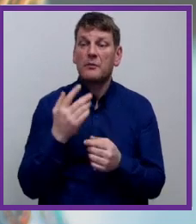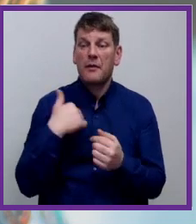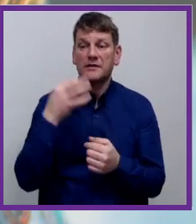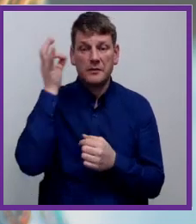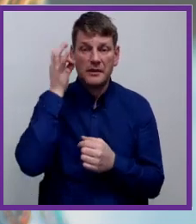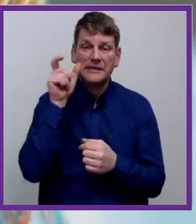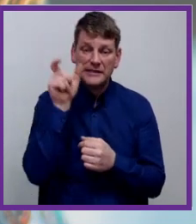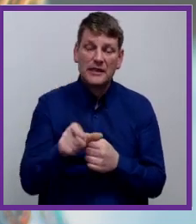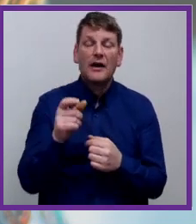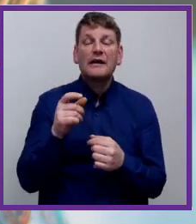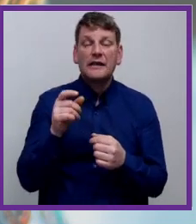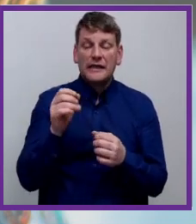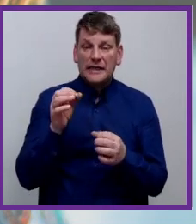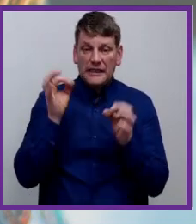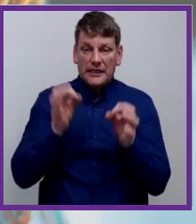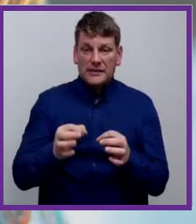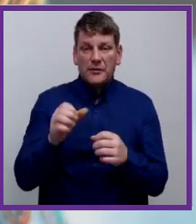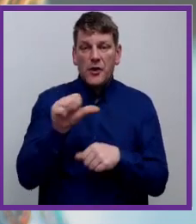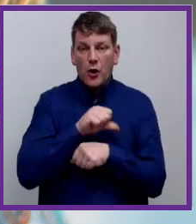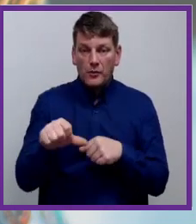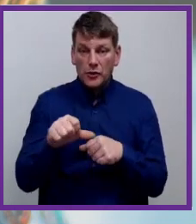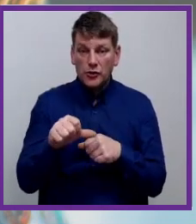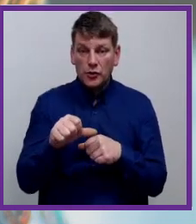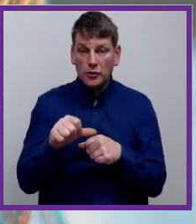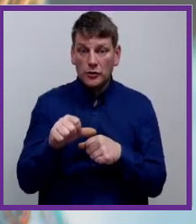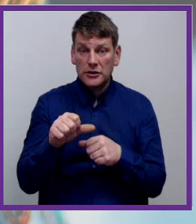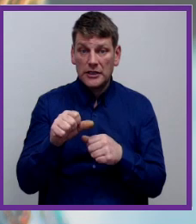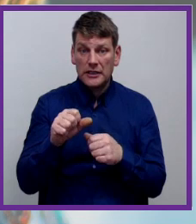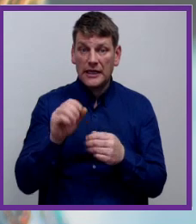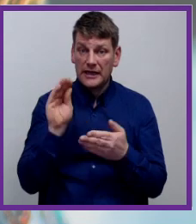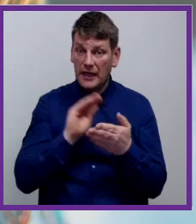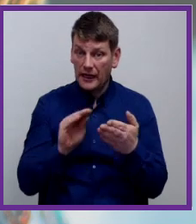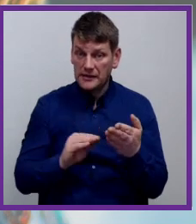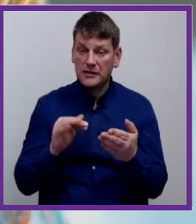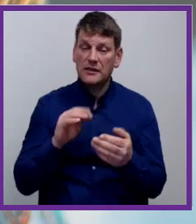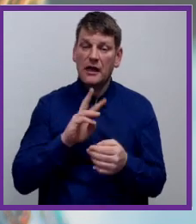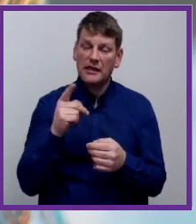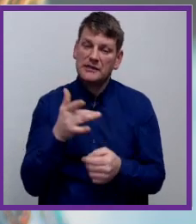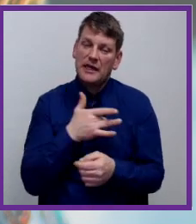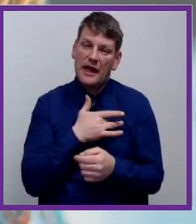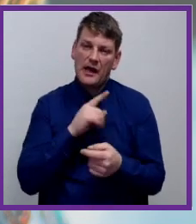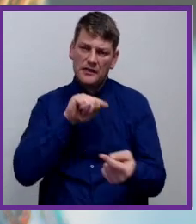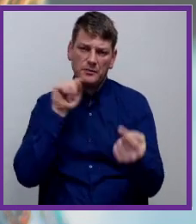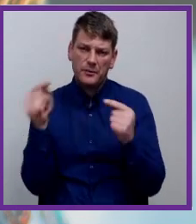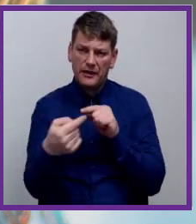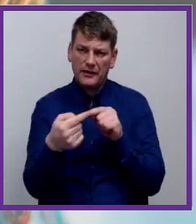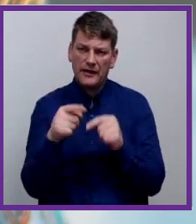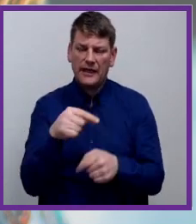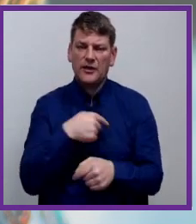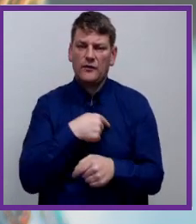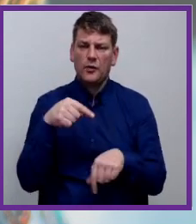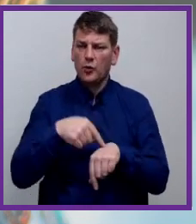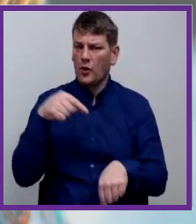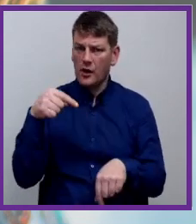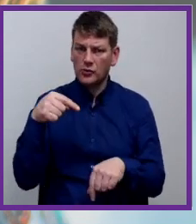minētais cilvēktiesību ierobežošanas tests, bet šeit, kas varbūt liekas pretēji tā intuitīvi